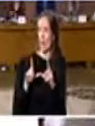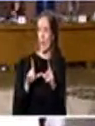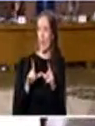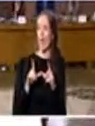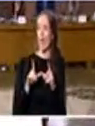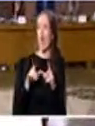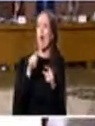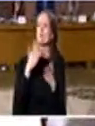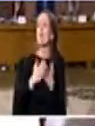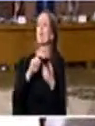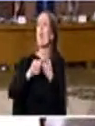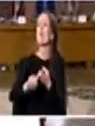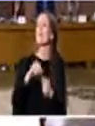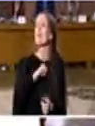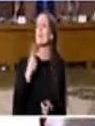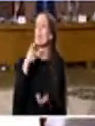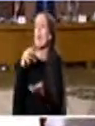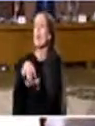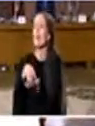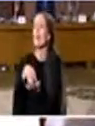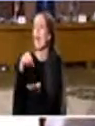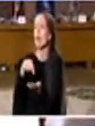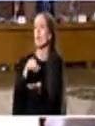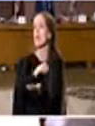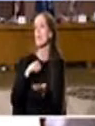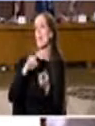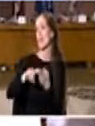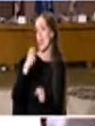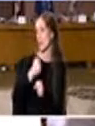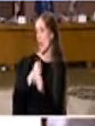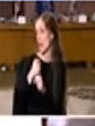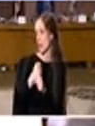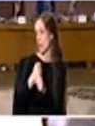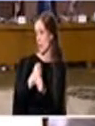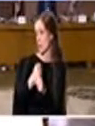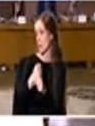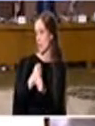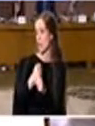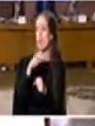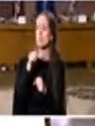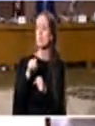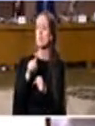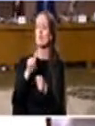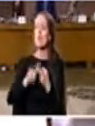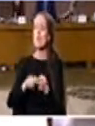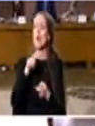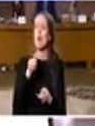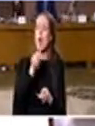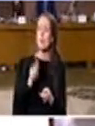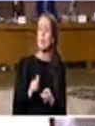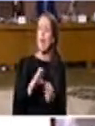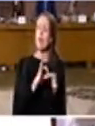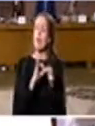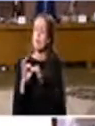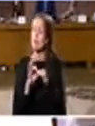jeste, zapravo se odnosila samo na jedan segment, odnosila se samo na rad, odnosno odnosila se na pitanja koja su u uskoj